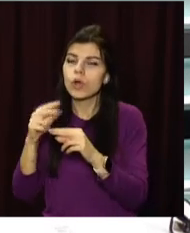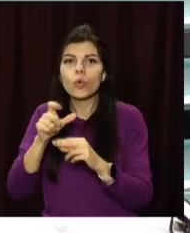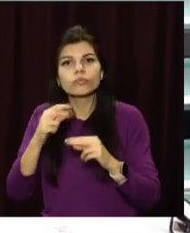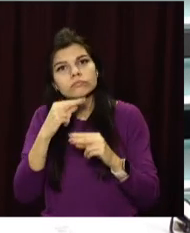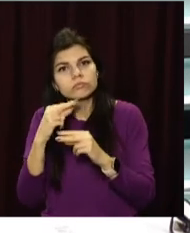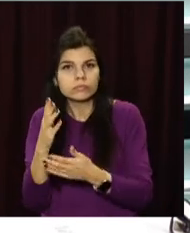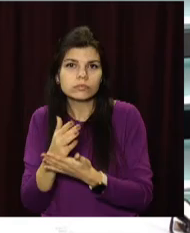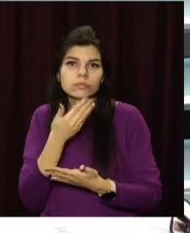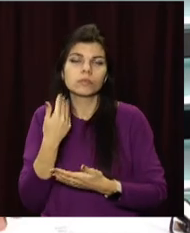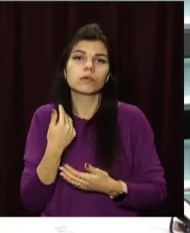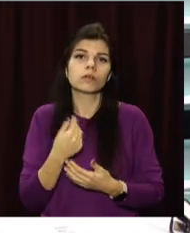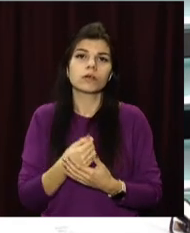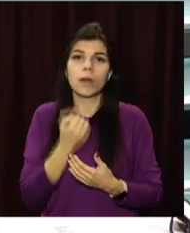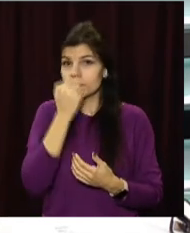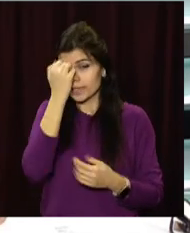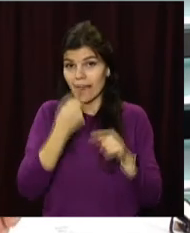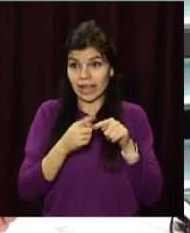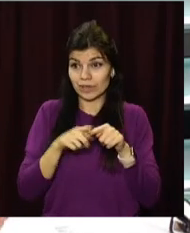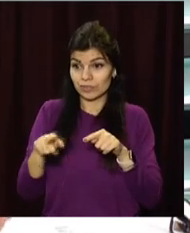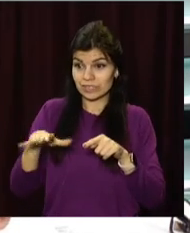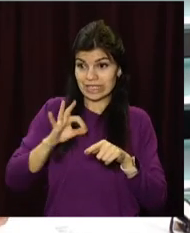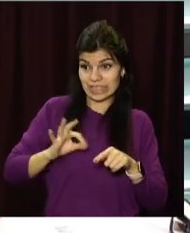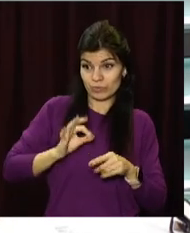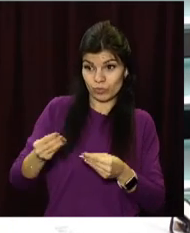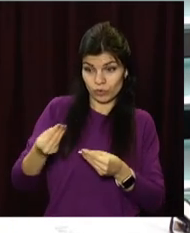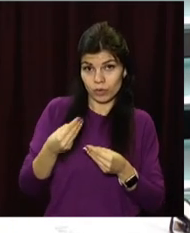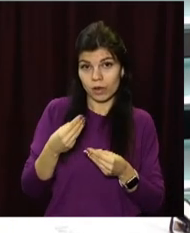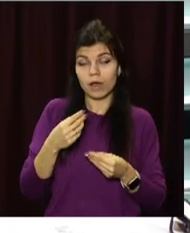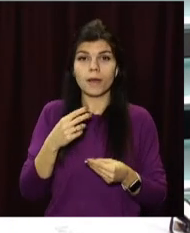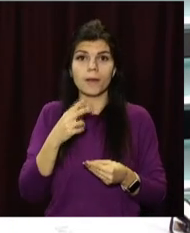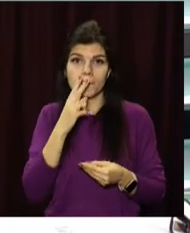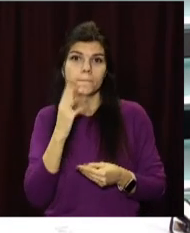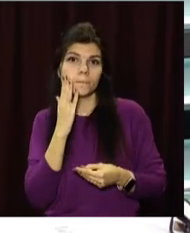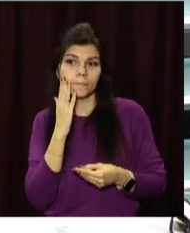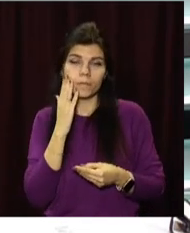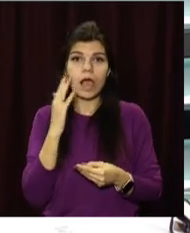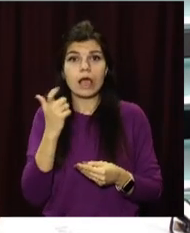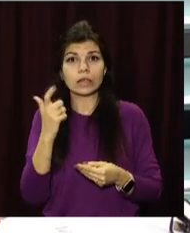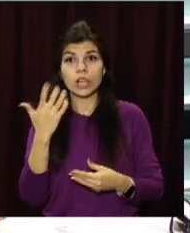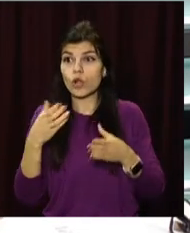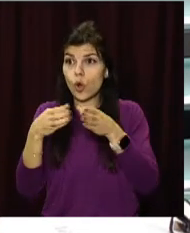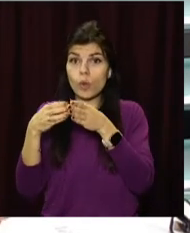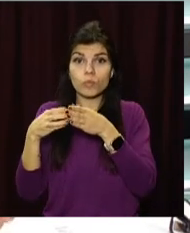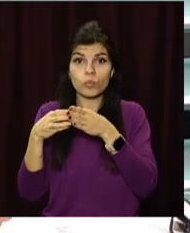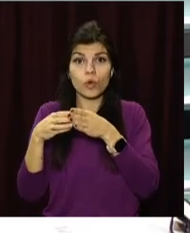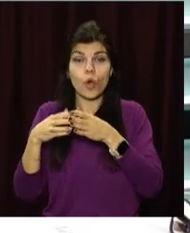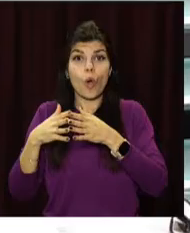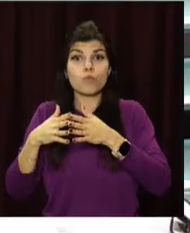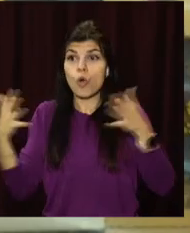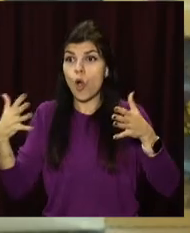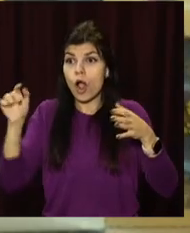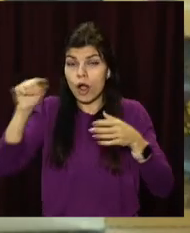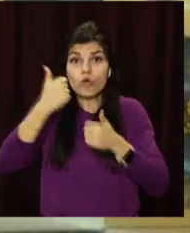так само це завдяки цим об'єму мережі можна спрогнозувати вартість того газу. Чим більша компанія, тим дешевший